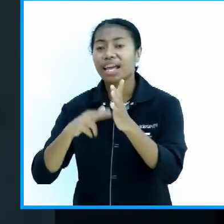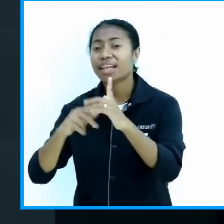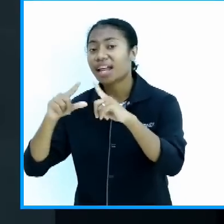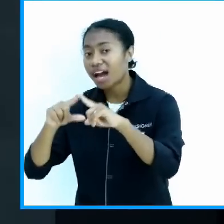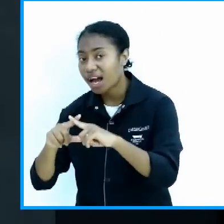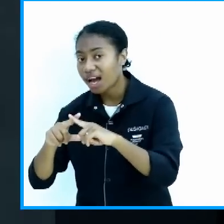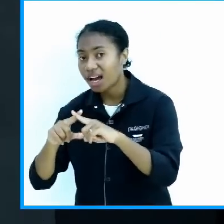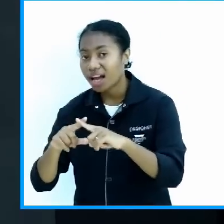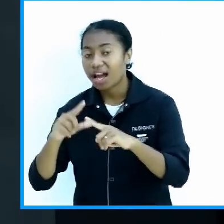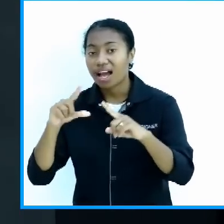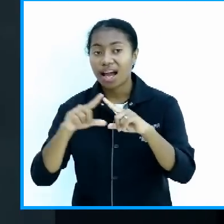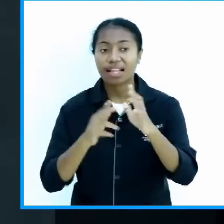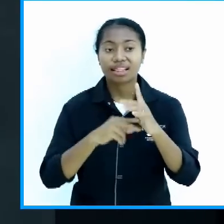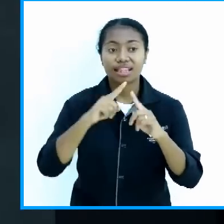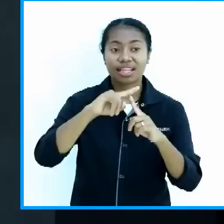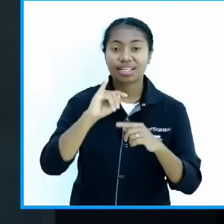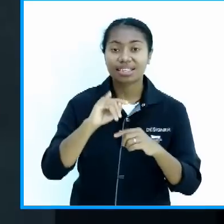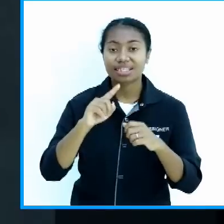dia jadi kebal antikris.